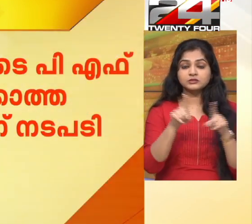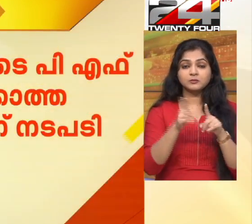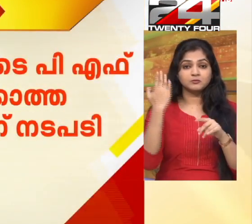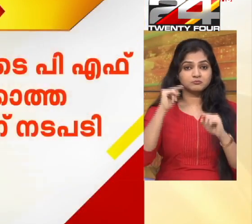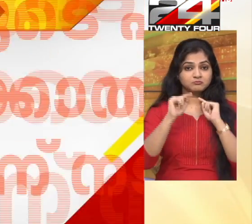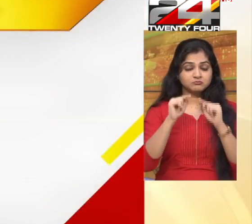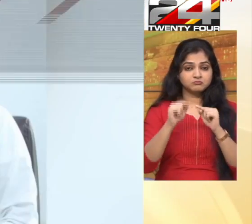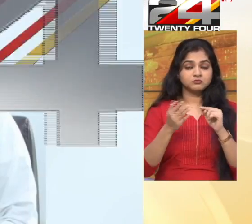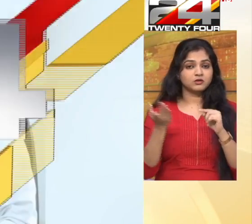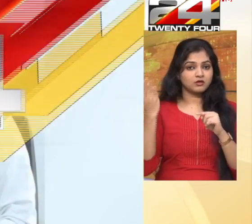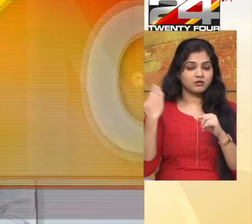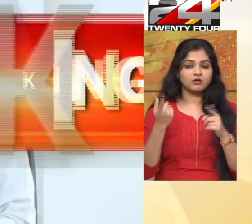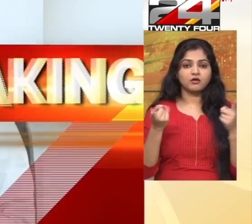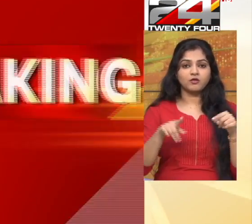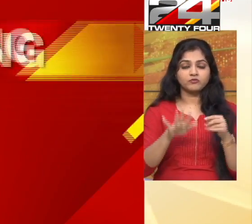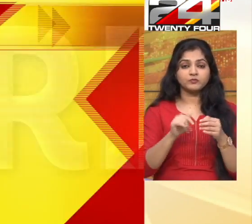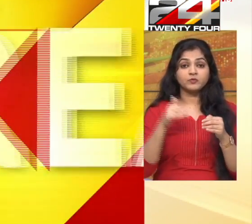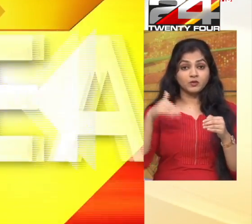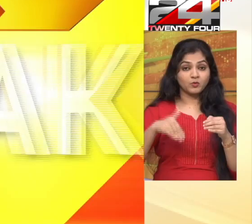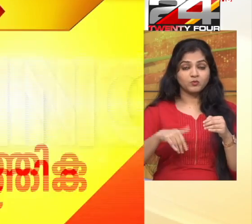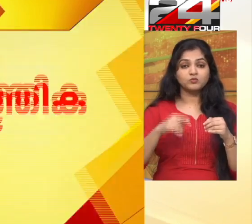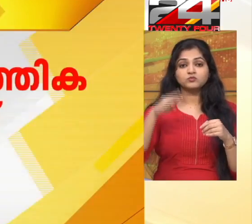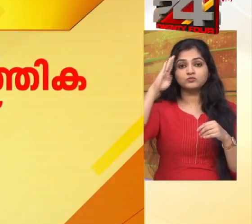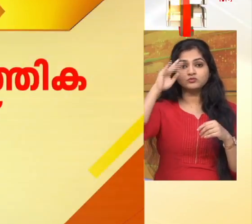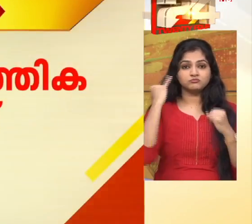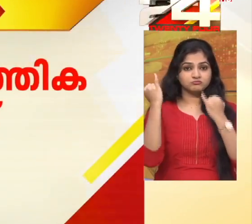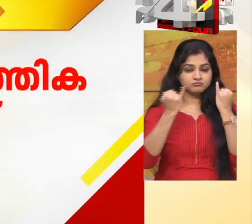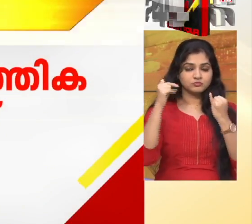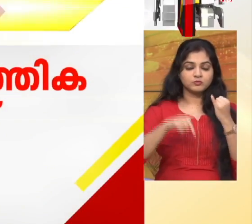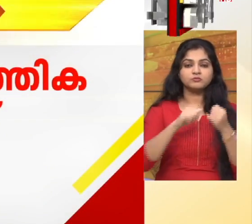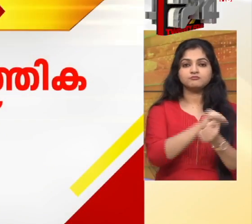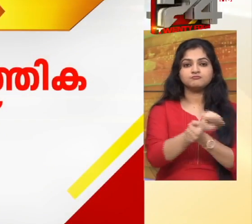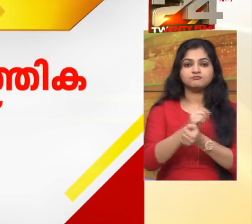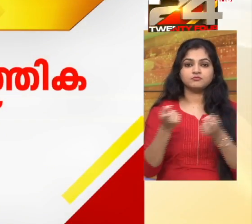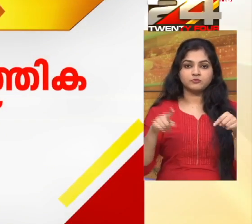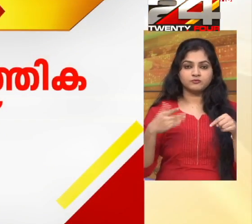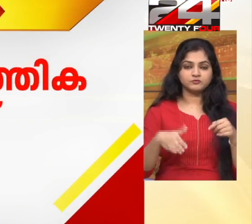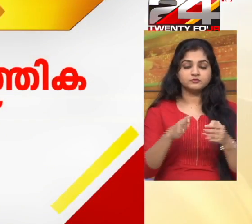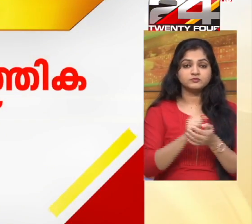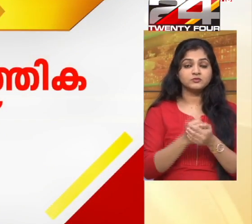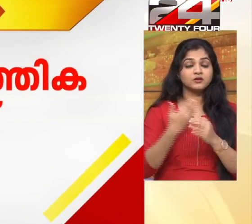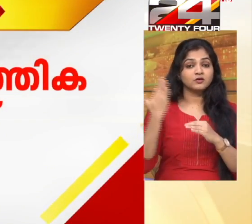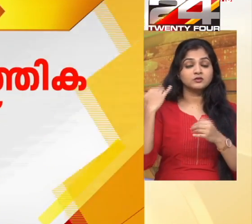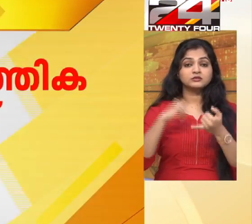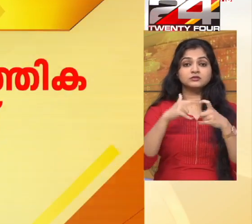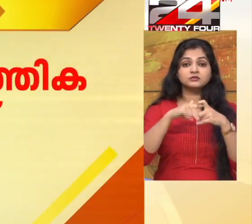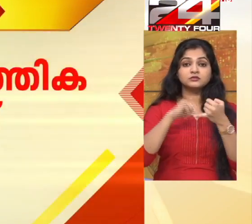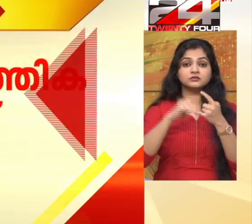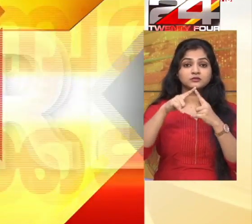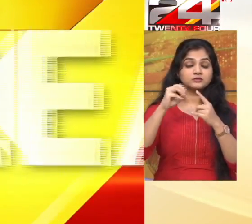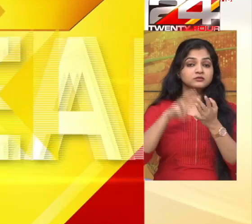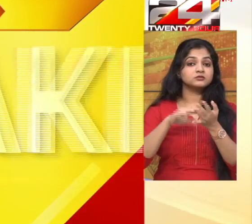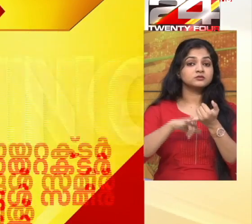ആരോപണങ്ങൾ ഉയർന്നിരുന്നു. ഈ പശ്ചാത്തലത്തിലാണ് ഇപ്പോൾ പോലീസ് കേസ് അന്വേഷിച്ച് അറസ്റ്റ് രേഖപ്പെടുത്തിയിരിക്കുന്നത്. എന്നാൽ നേരത്തെ സെഷൻസ് കോടതിയിൽ നിന്നും മുൻകൂർ ജാമ്യം